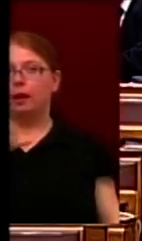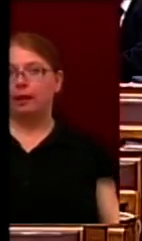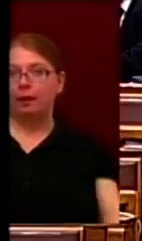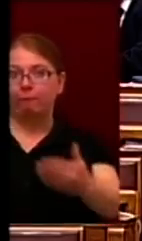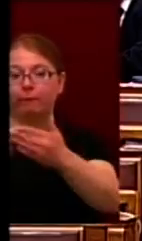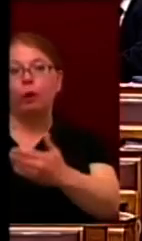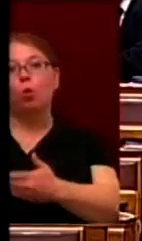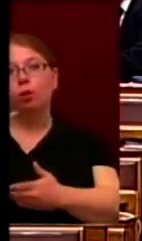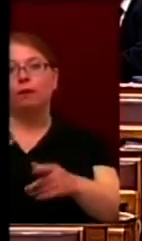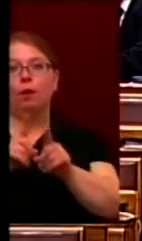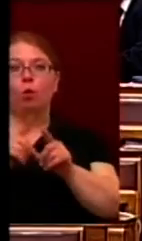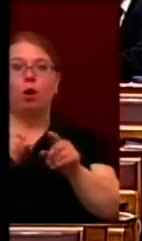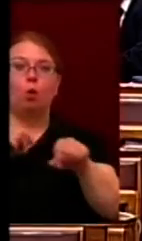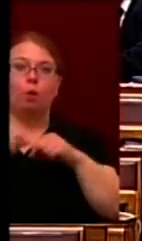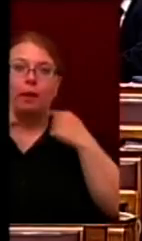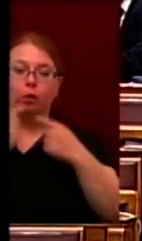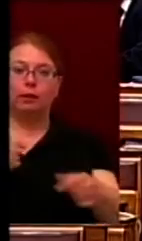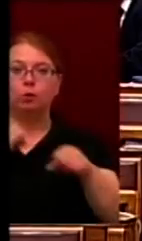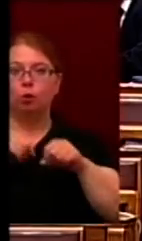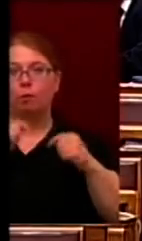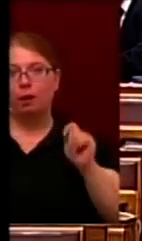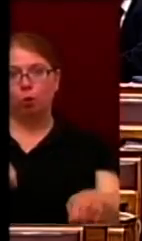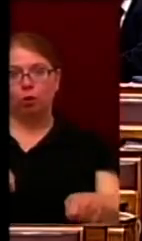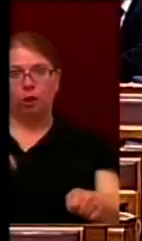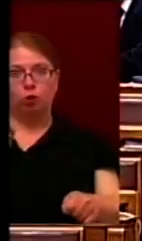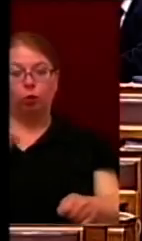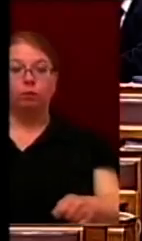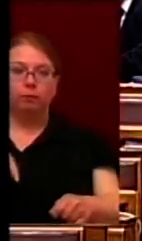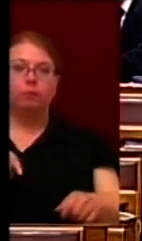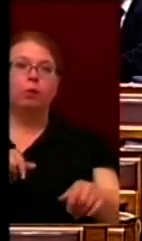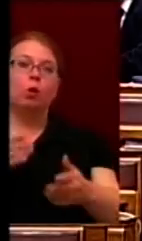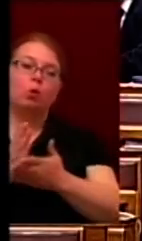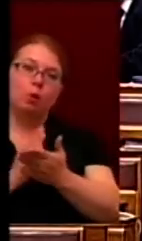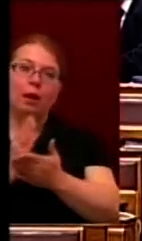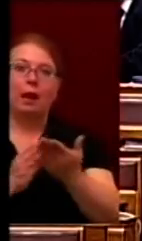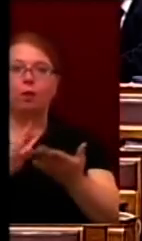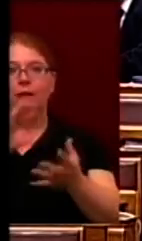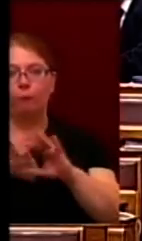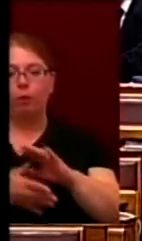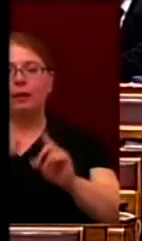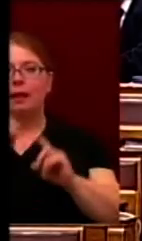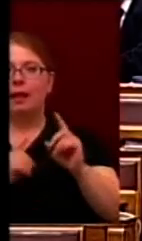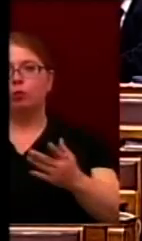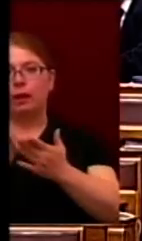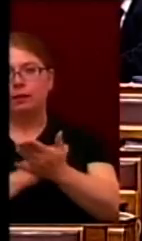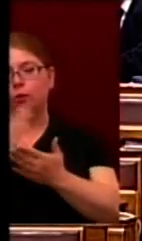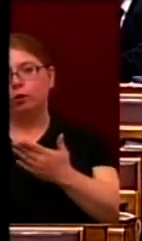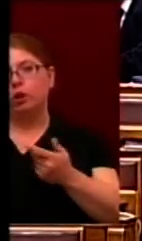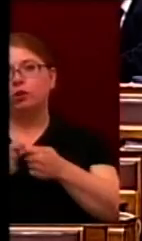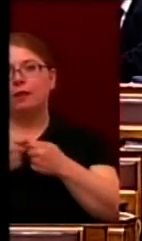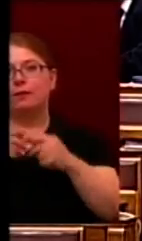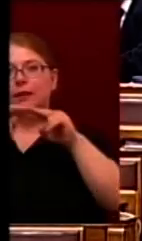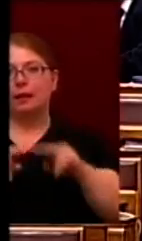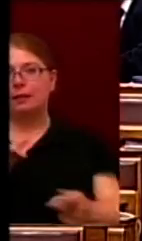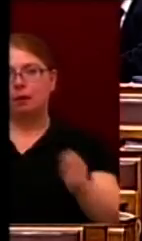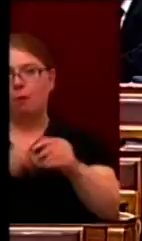50 olyan kormányhatározat, kormánydöntés született, mely a közszolgálat reformját, az eljárások egyszerűsítését, a szervezetrendszer